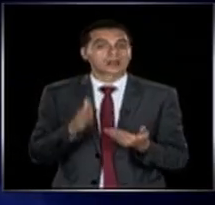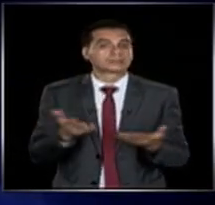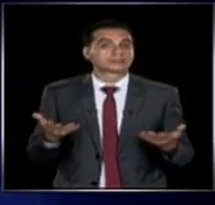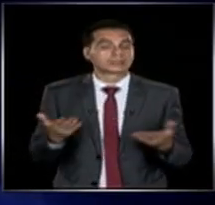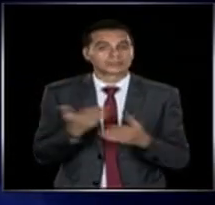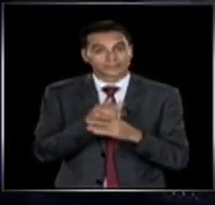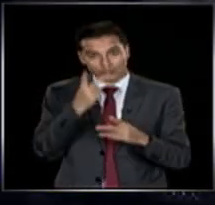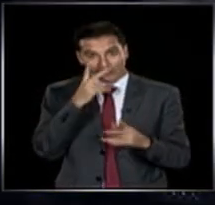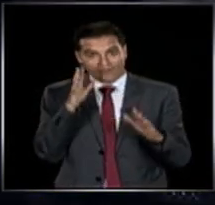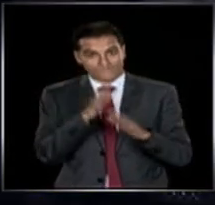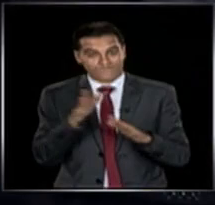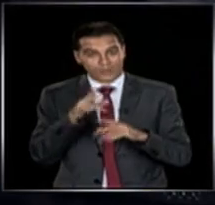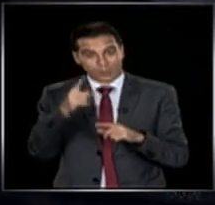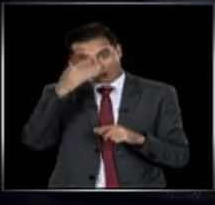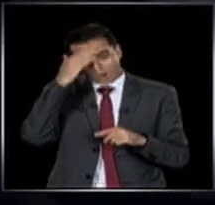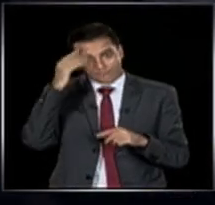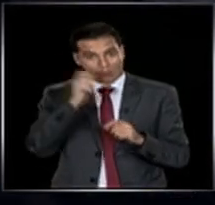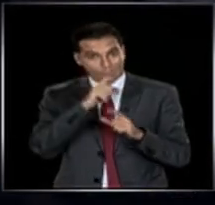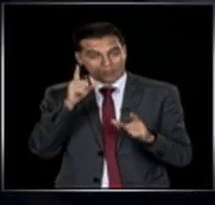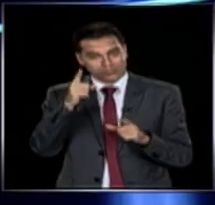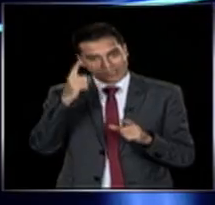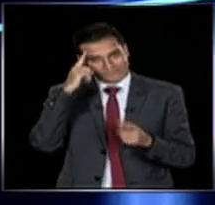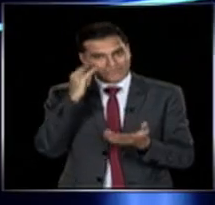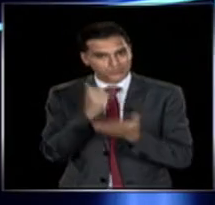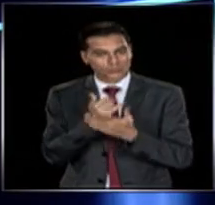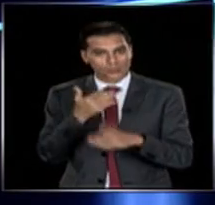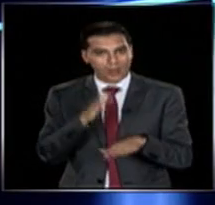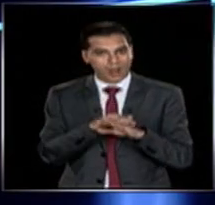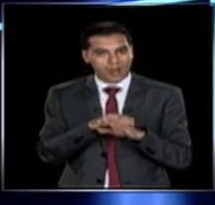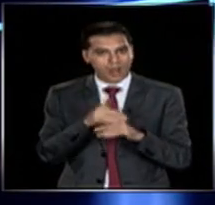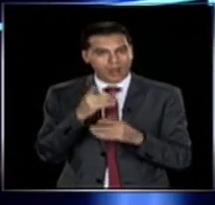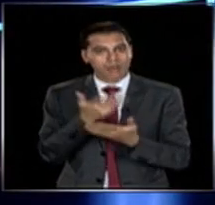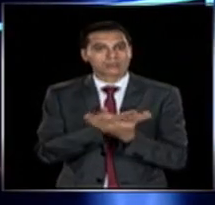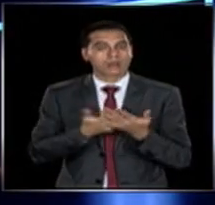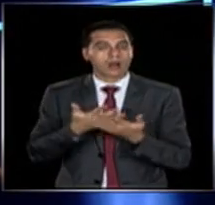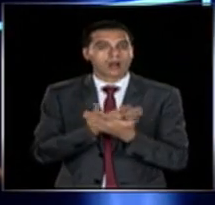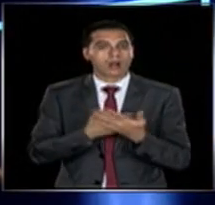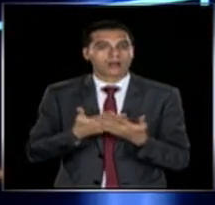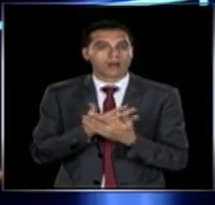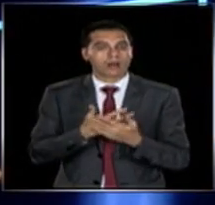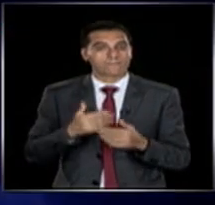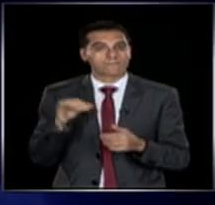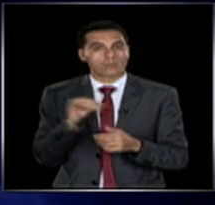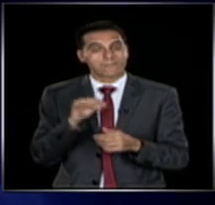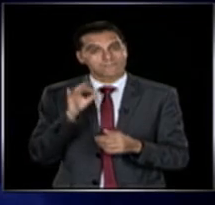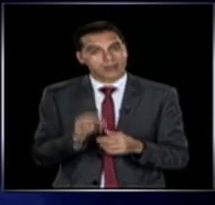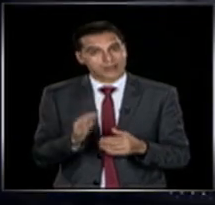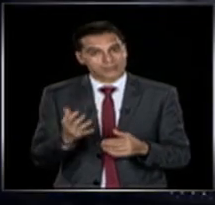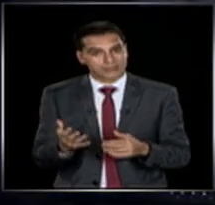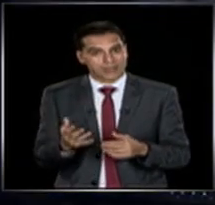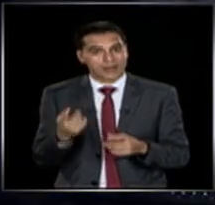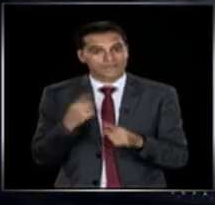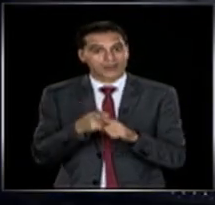من وجهة نظرك ومن خبرتك؟ طبعا حضرتك مسؤولة عن إدارة مهمة جدا، والإدارة دي معني